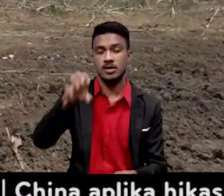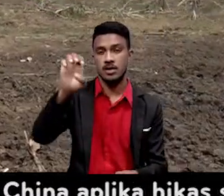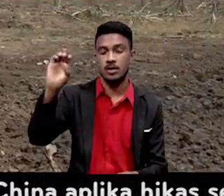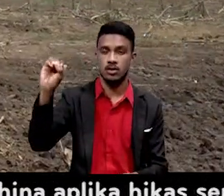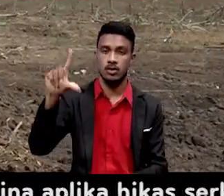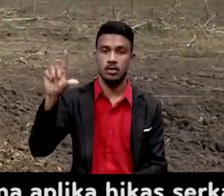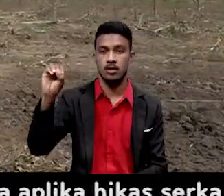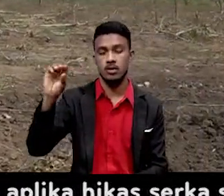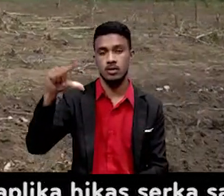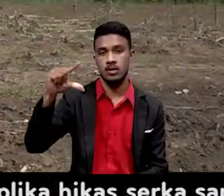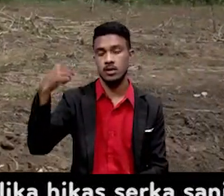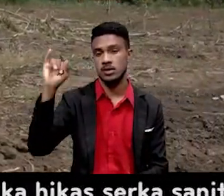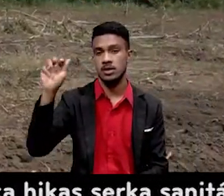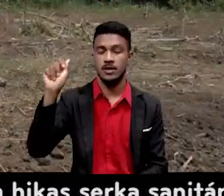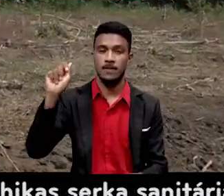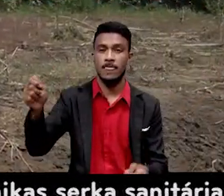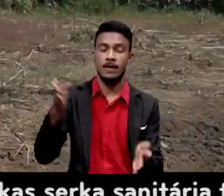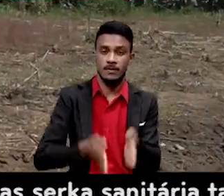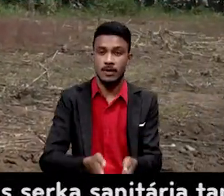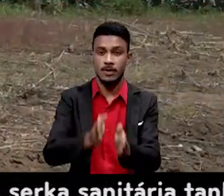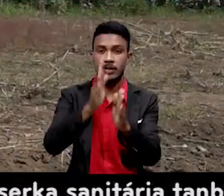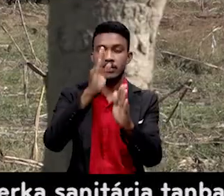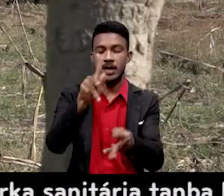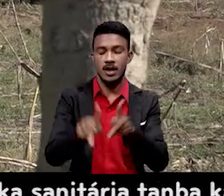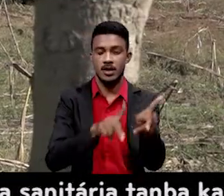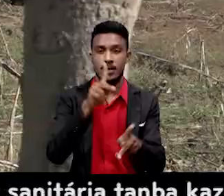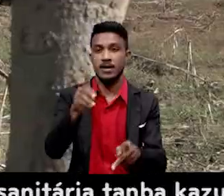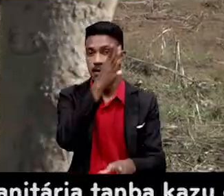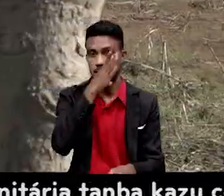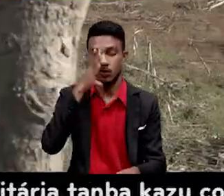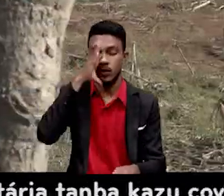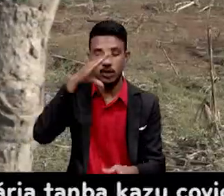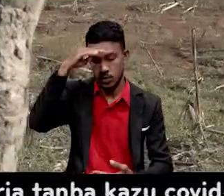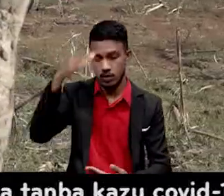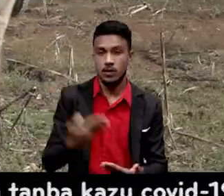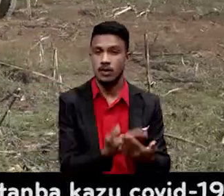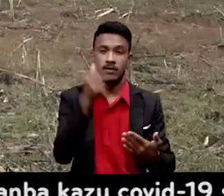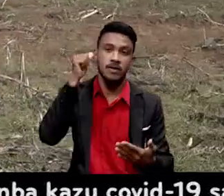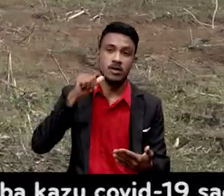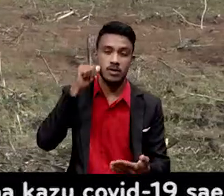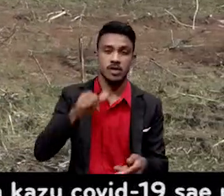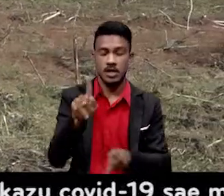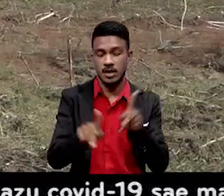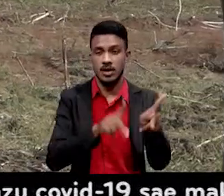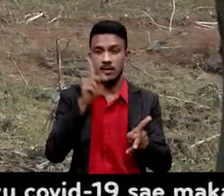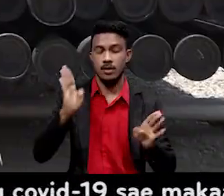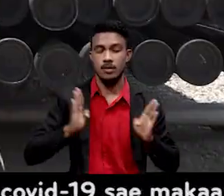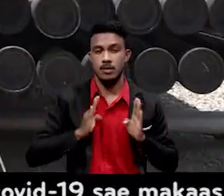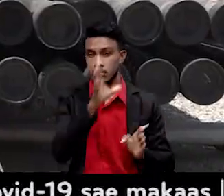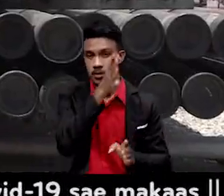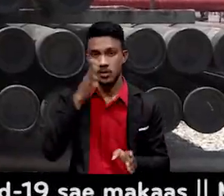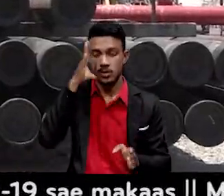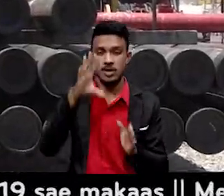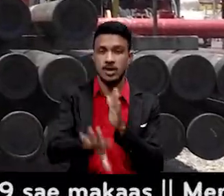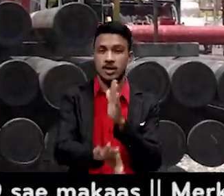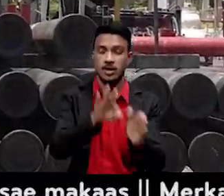ne sulim ba valeta torresi ba komunidade idane tos. Wan Fetu Husi Toos Nain Eliza Gabriel relata ia ona